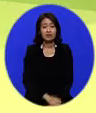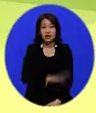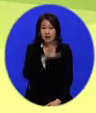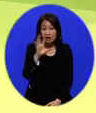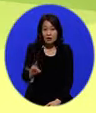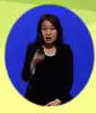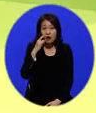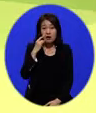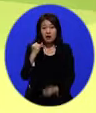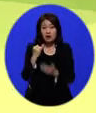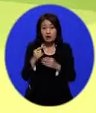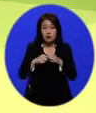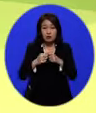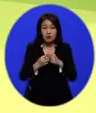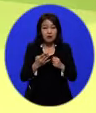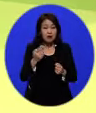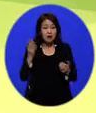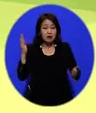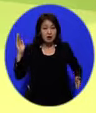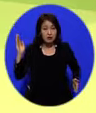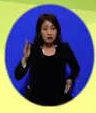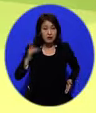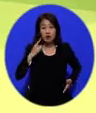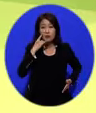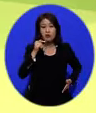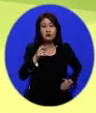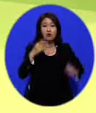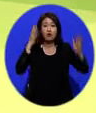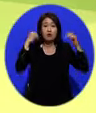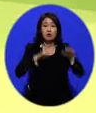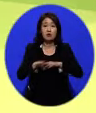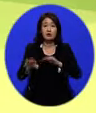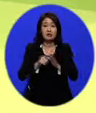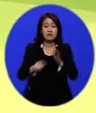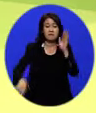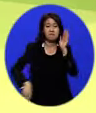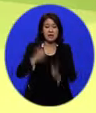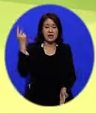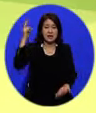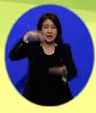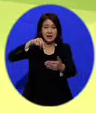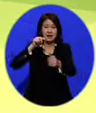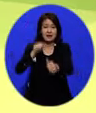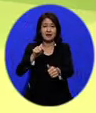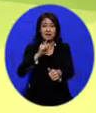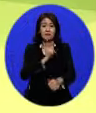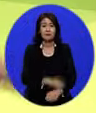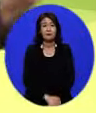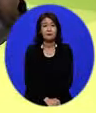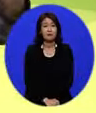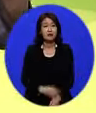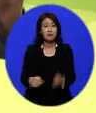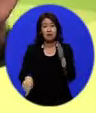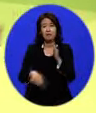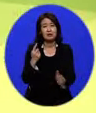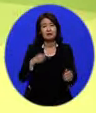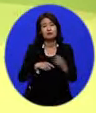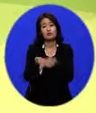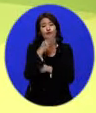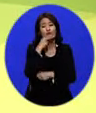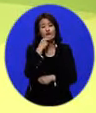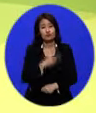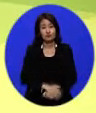가끔 우리 어머니들요. 초등학생 어머니들. 너 여름방학 때 100권 읽어. 100권 책. 100권의 의미가